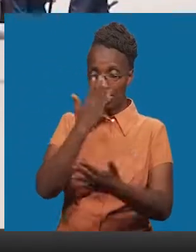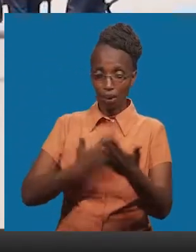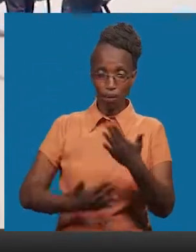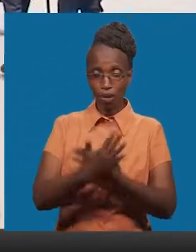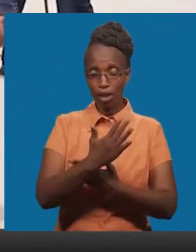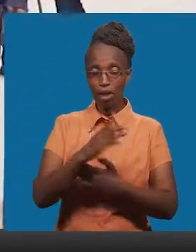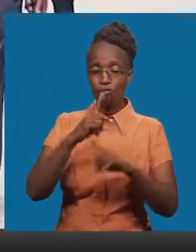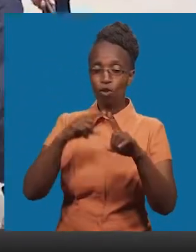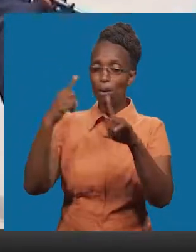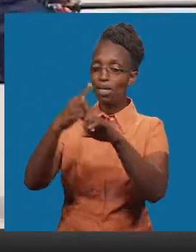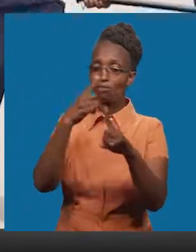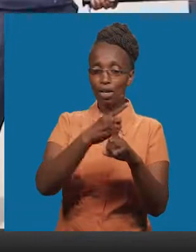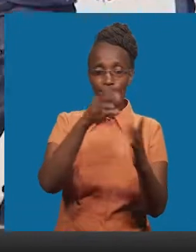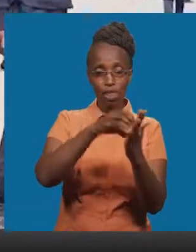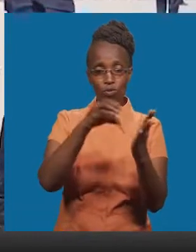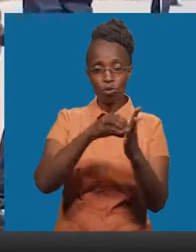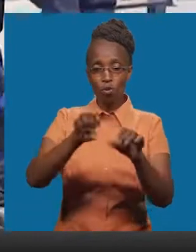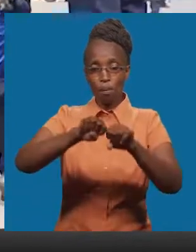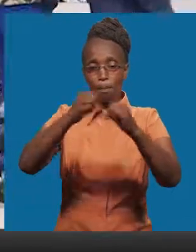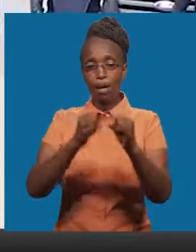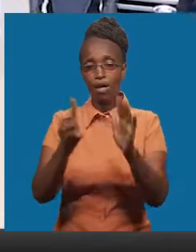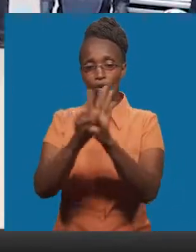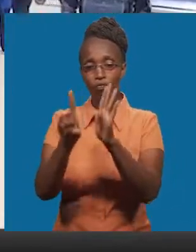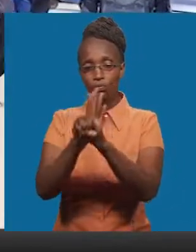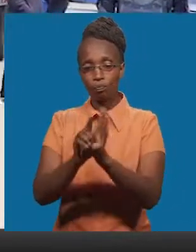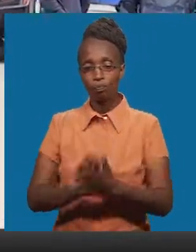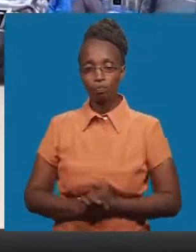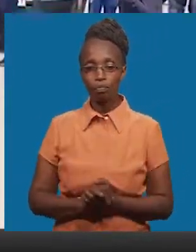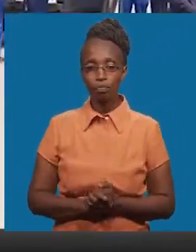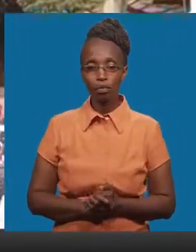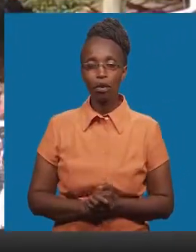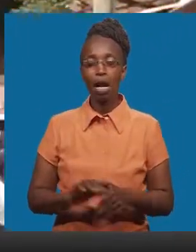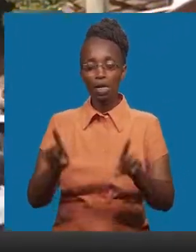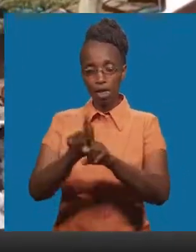wa kuamkia Alhamisi kutokana na visa tofauti vya uvunjaji wa sheria.